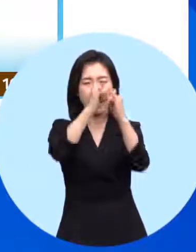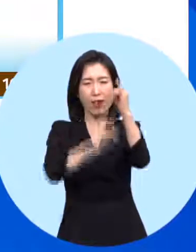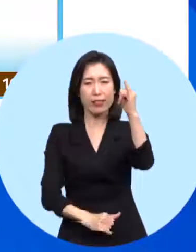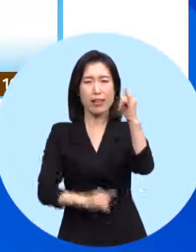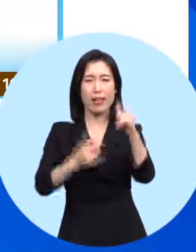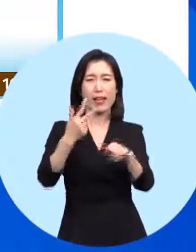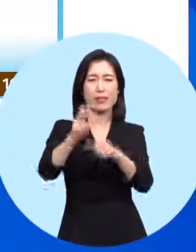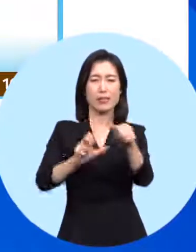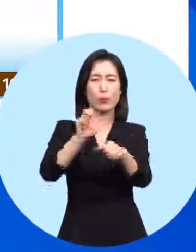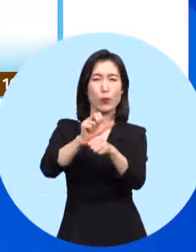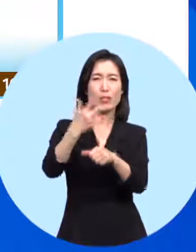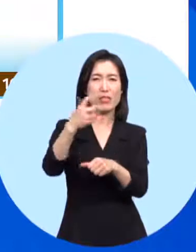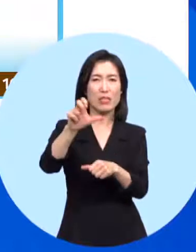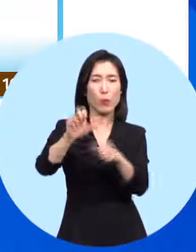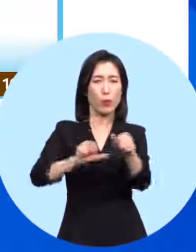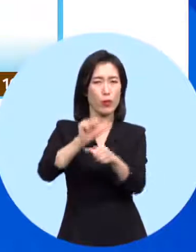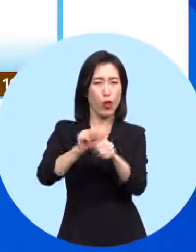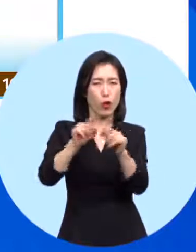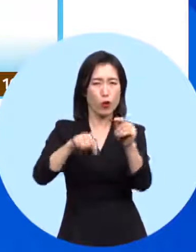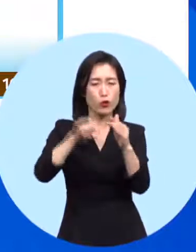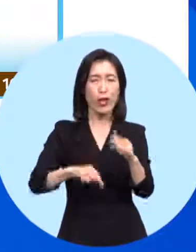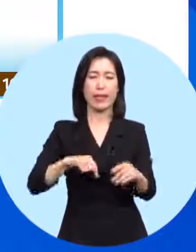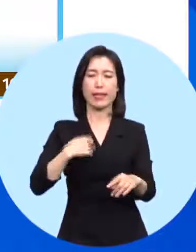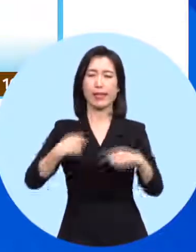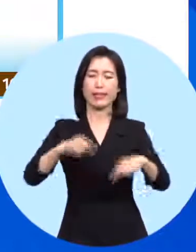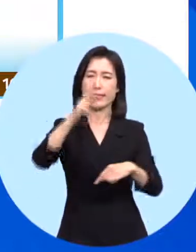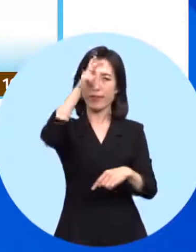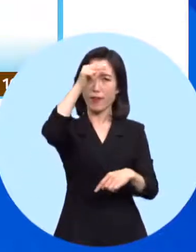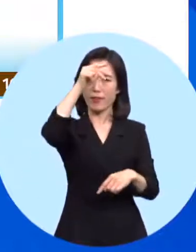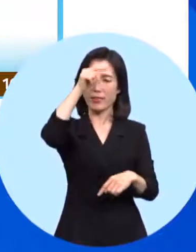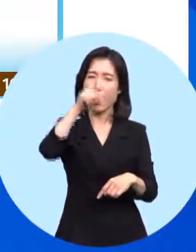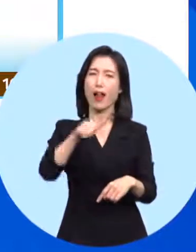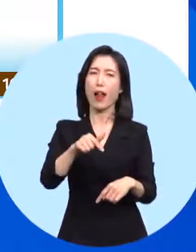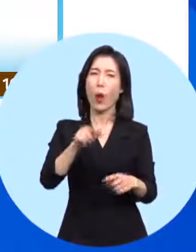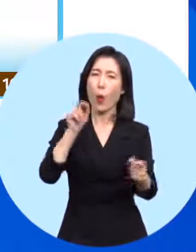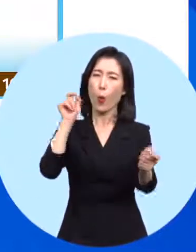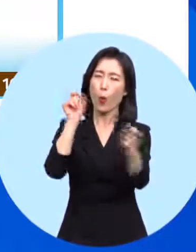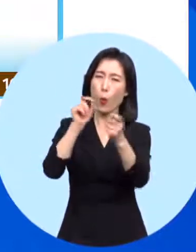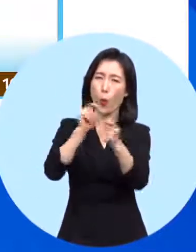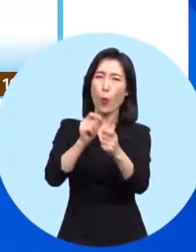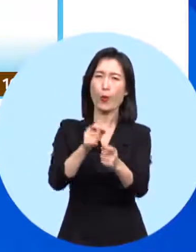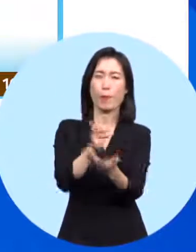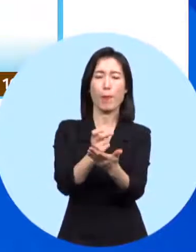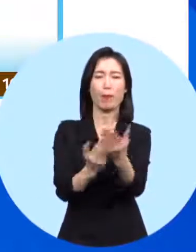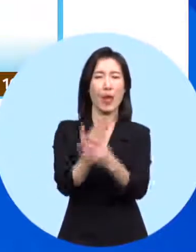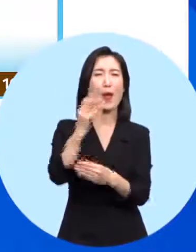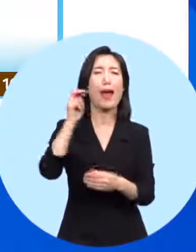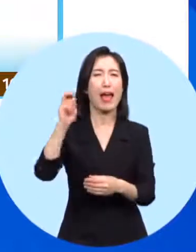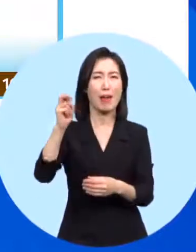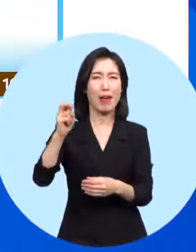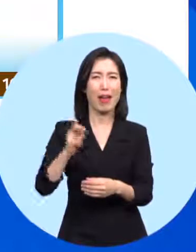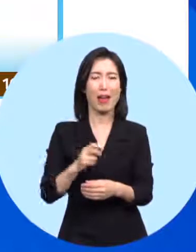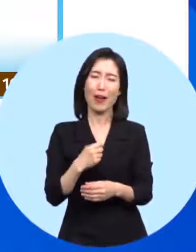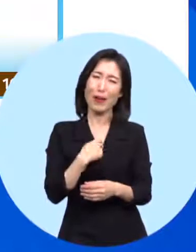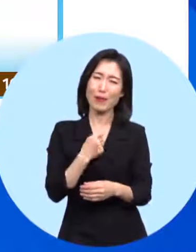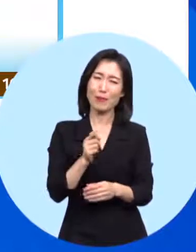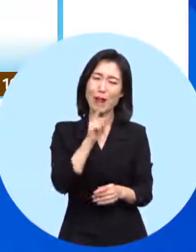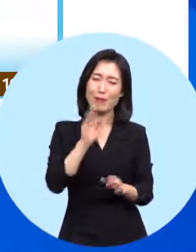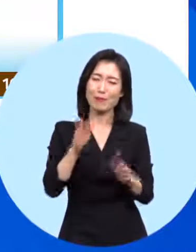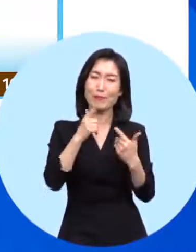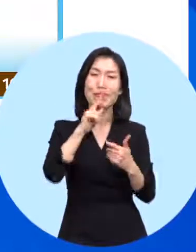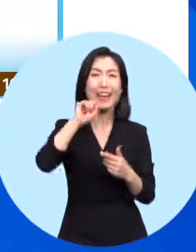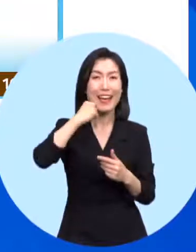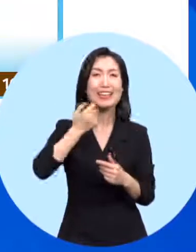중에 자치경찰이라고 하는 새로운 제도를 보실 날이 멀지 않았지 않았냐 이렇게 개인 조심스럽게 예상해